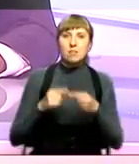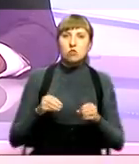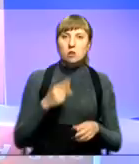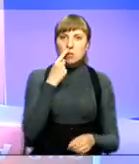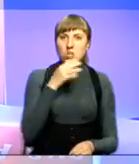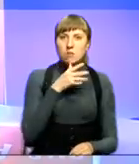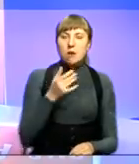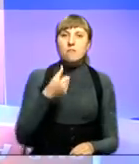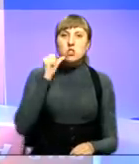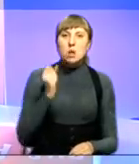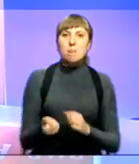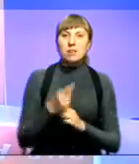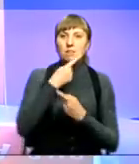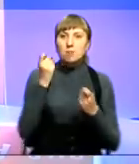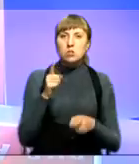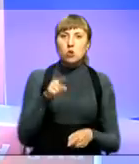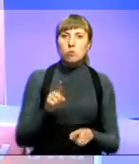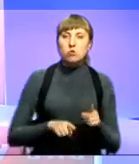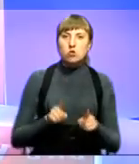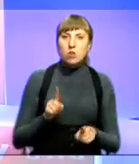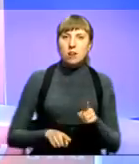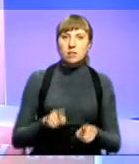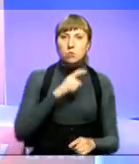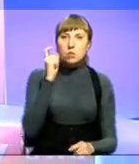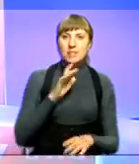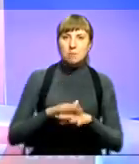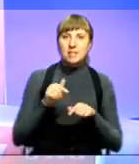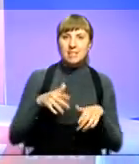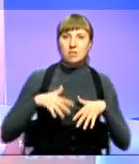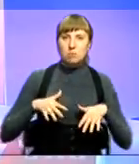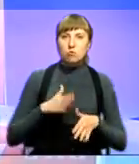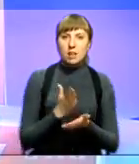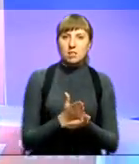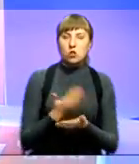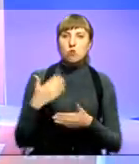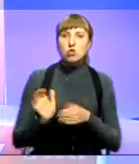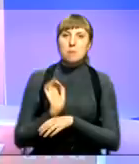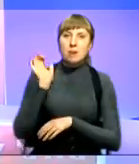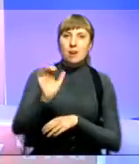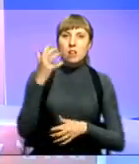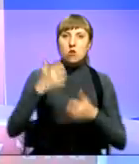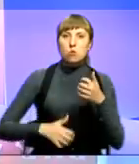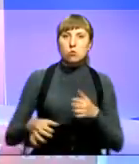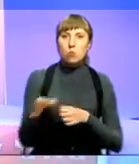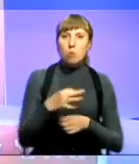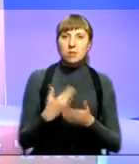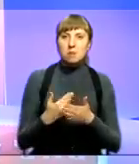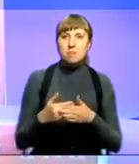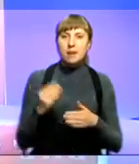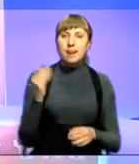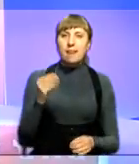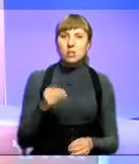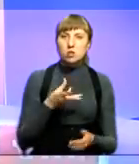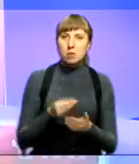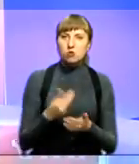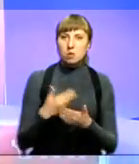вот вчера появилась информация о том, что некоторые украинские банки, здесь в Крыму находившиеся, уже отправляют в Херсонскую область, ну, например, карточки платежные,